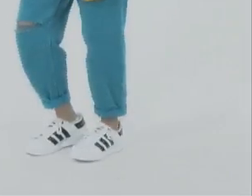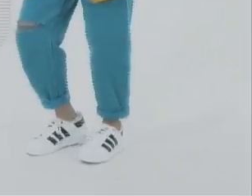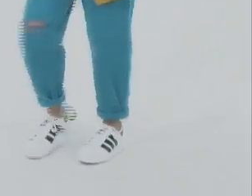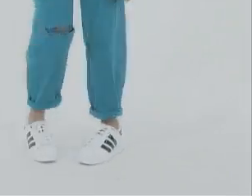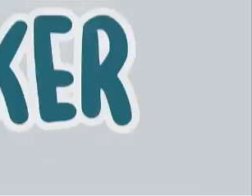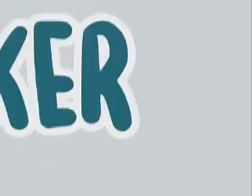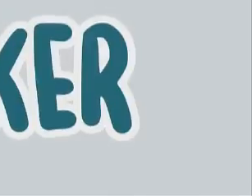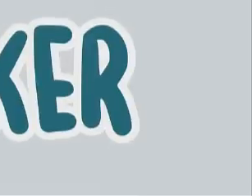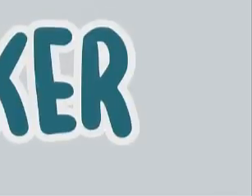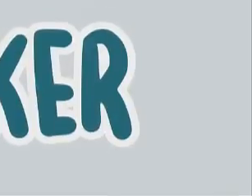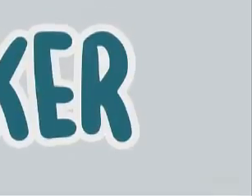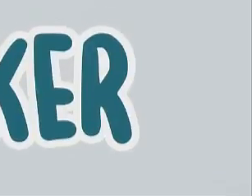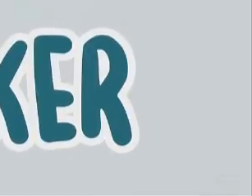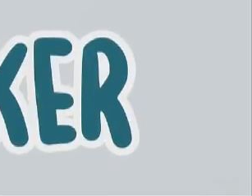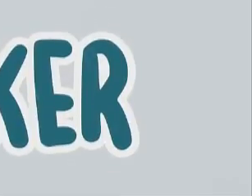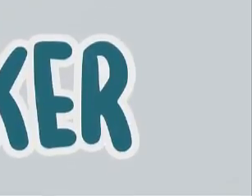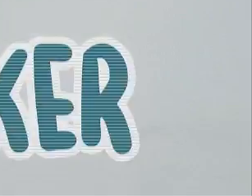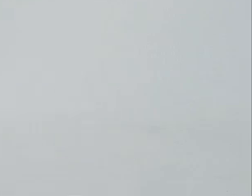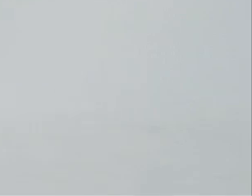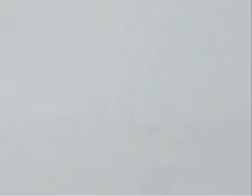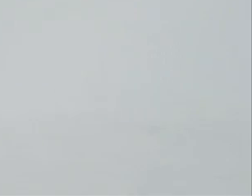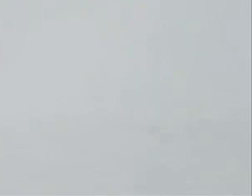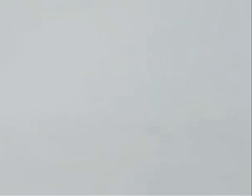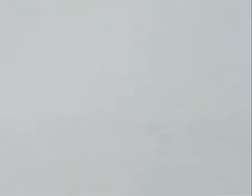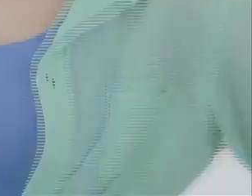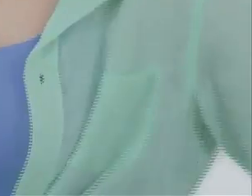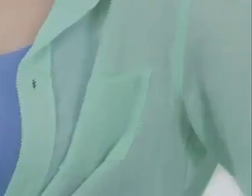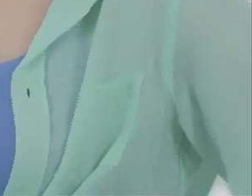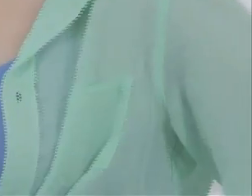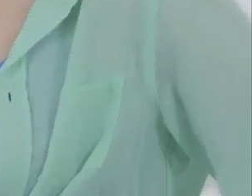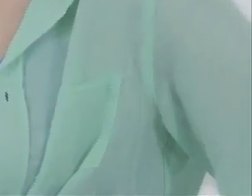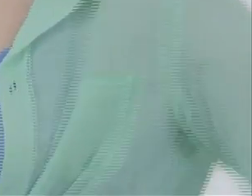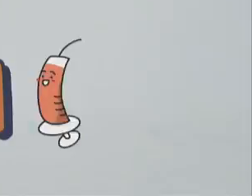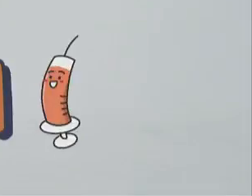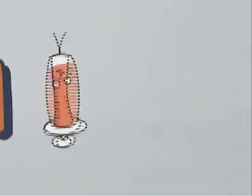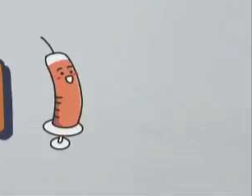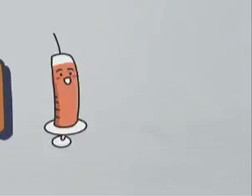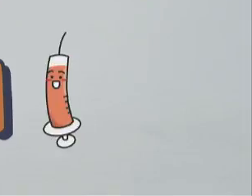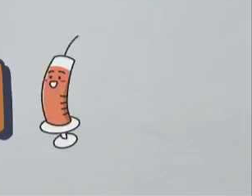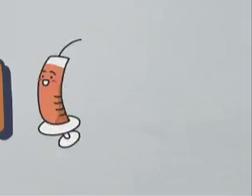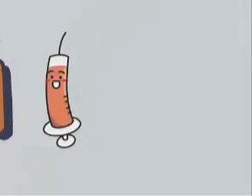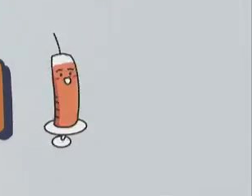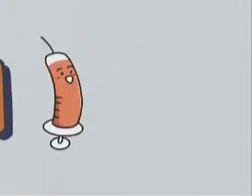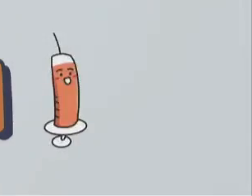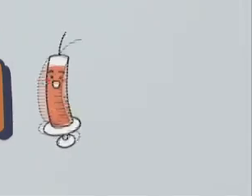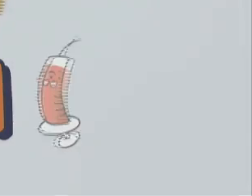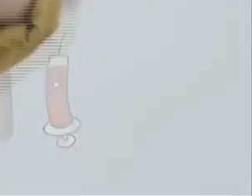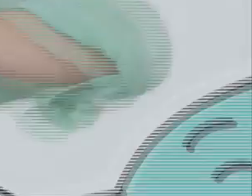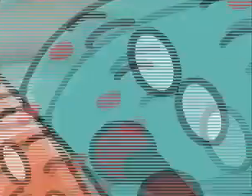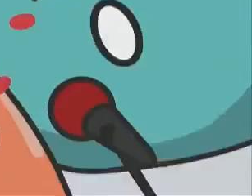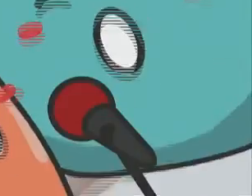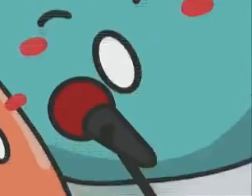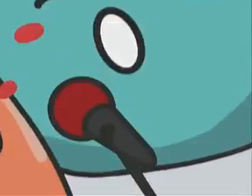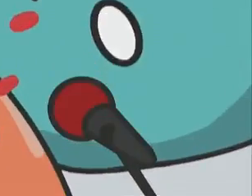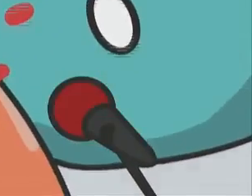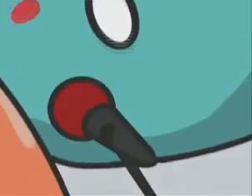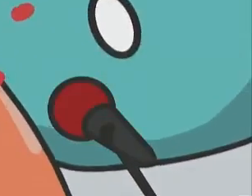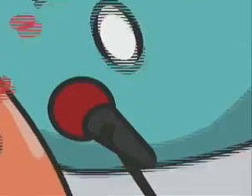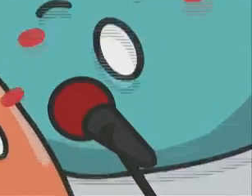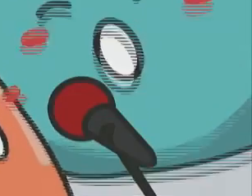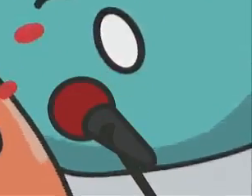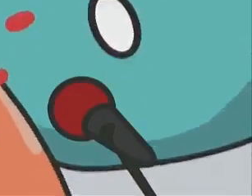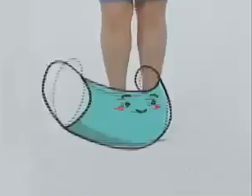sehatmu. Oh masker, oh vaksin, kau buat sejati.